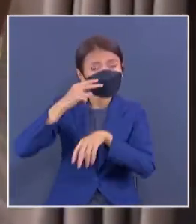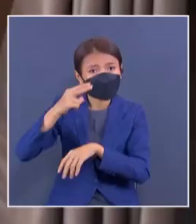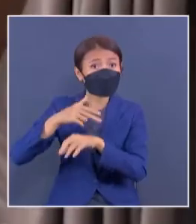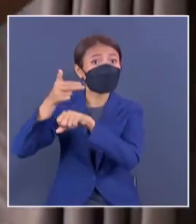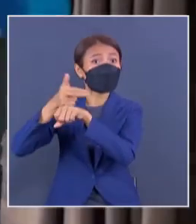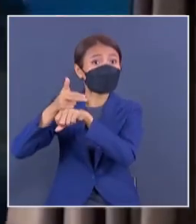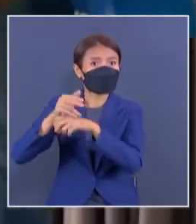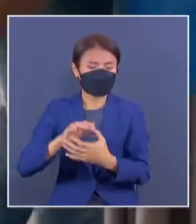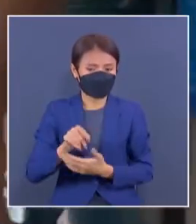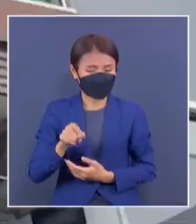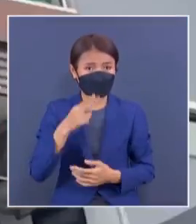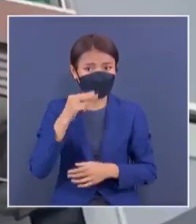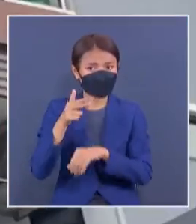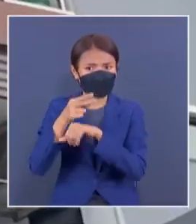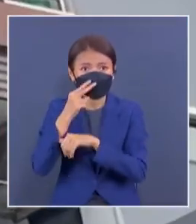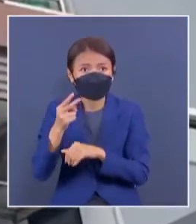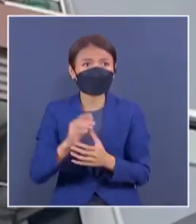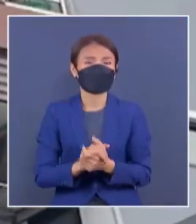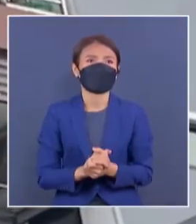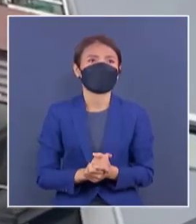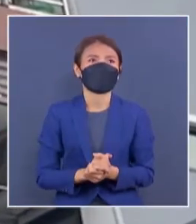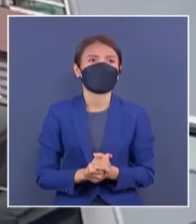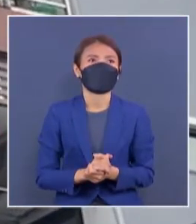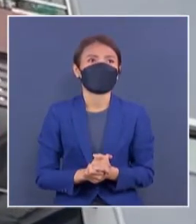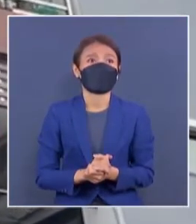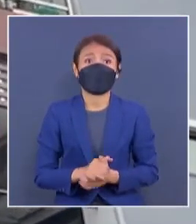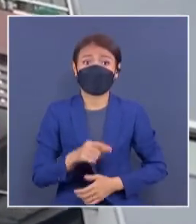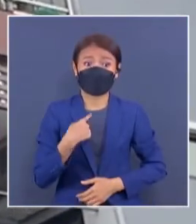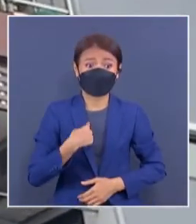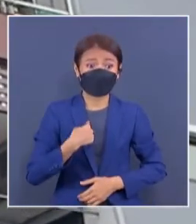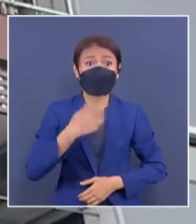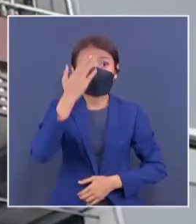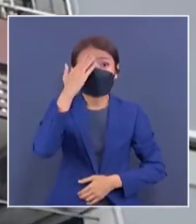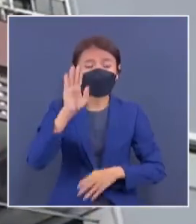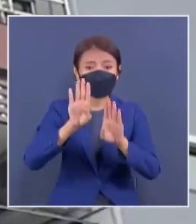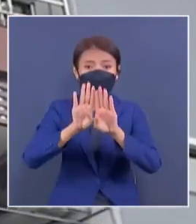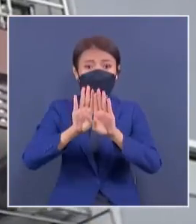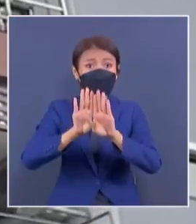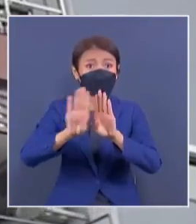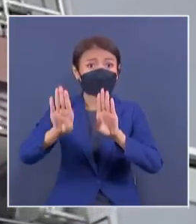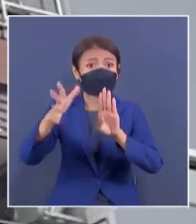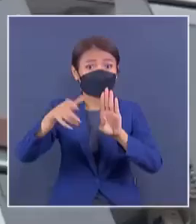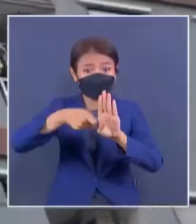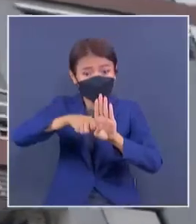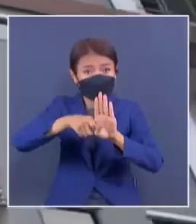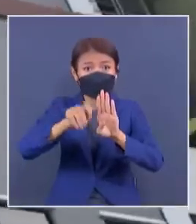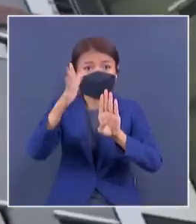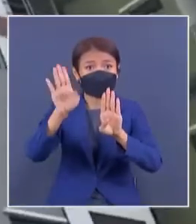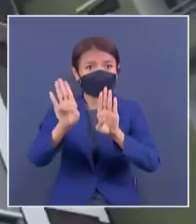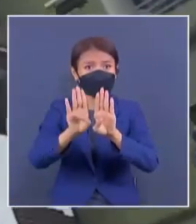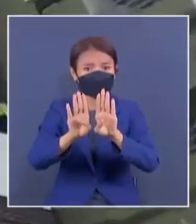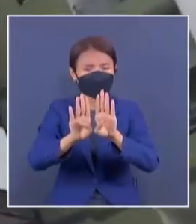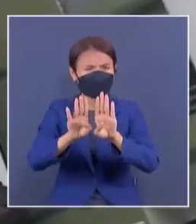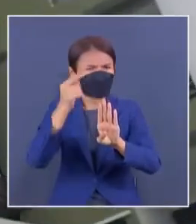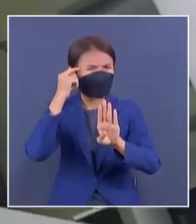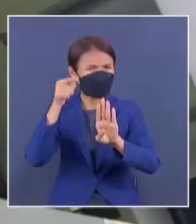รปิดซึ่งอยู่ทางเข้าห้องเนี่ยเอ๊ะปรากฏว่าคนร้ายไม่ได้เข้าทางประตูด้านหน้า ไม่ได้งัดห้องไป ไม่ได้งัดห้องเข้าไปคร ับ ก็เลยคาดการณ์ว่